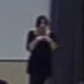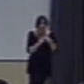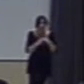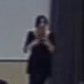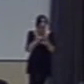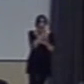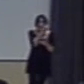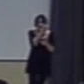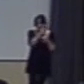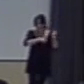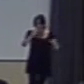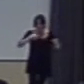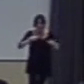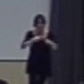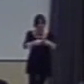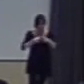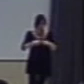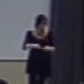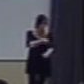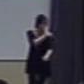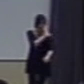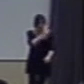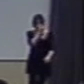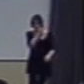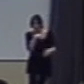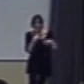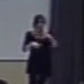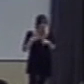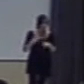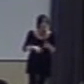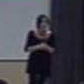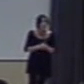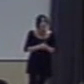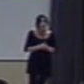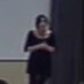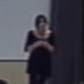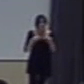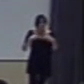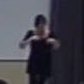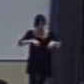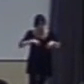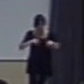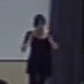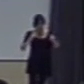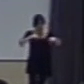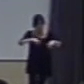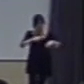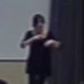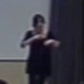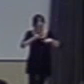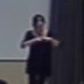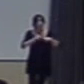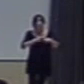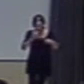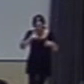compartit molts anys de trajectòria. També les circumstàncies del moment fan que, bueno, que jo sigui